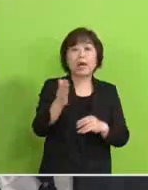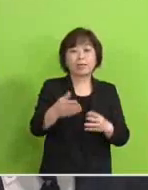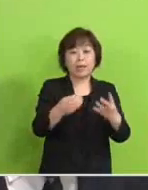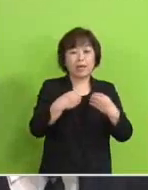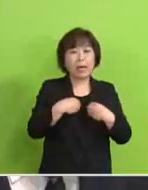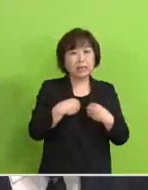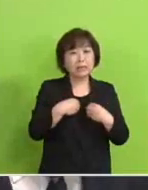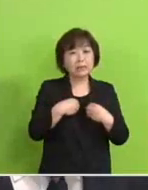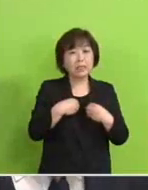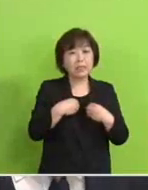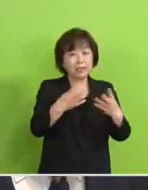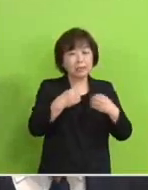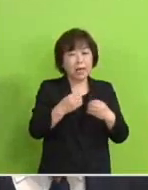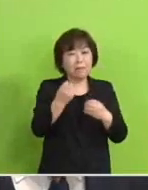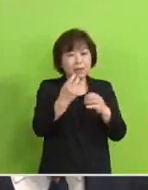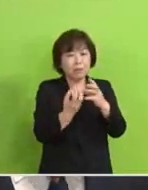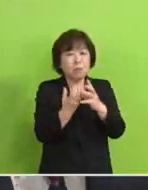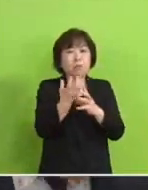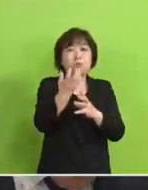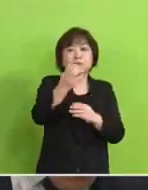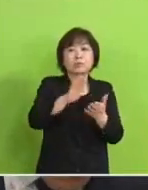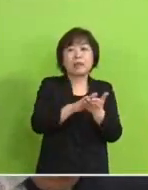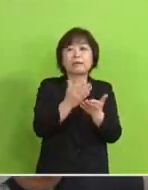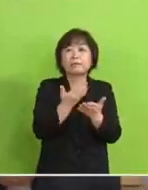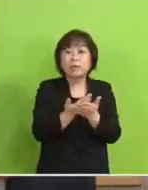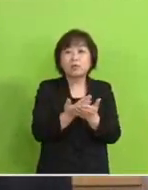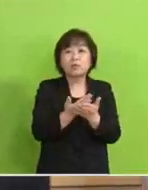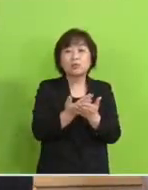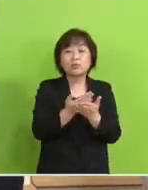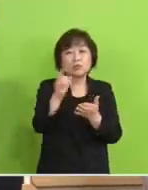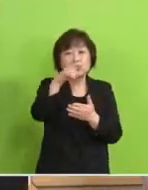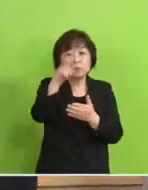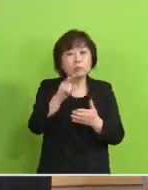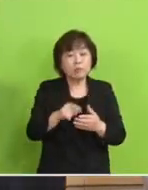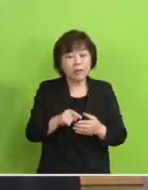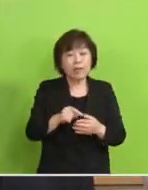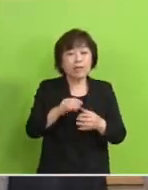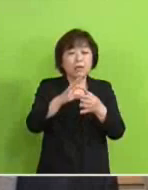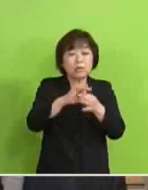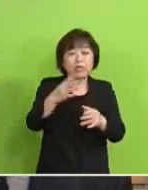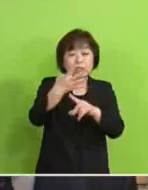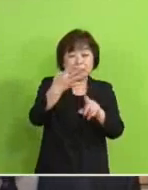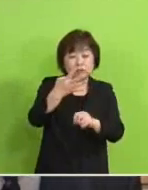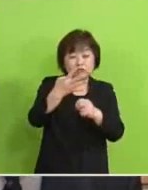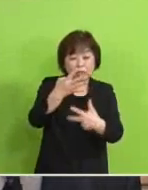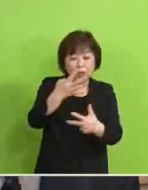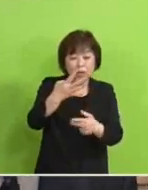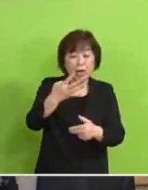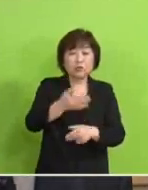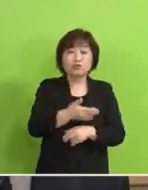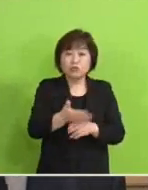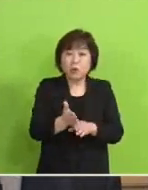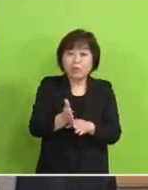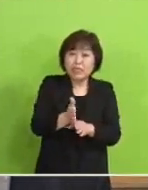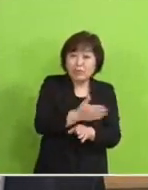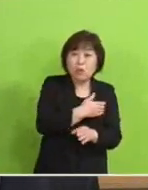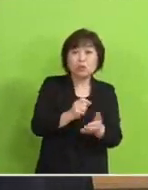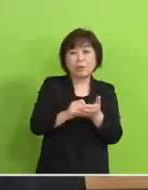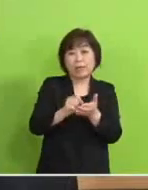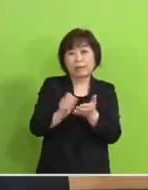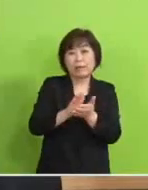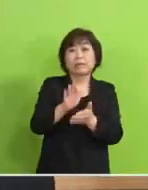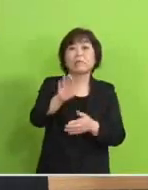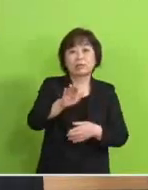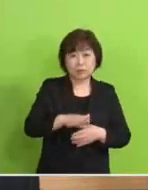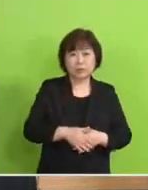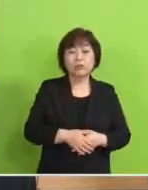感染が再燃した可能性があります。このため4月7日水曜日以降と記載しております